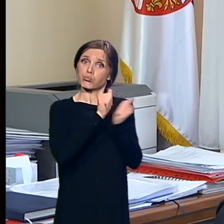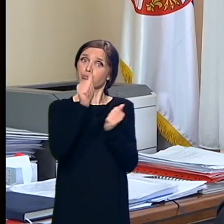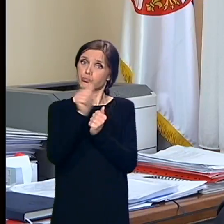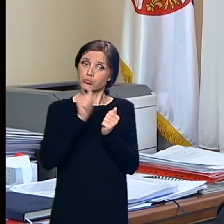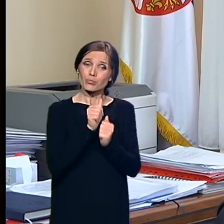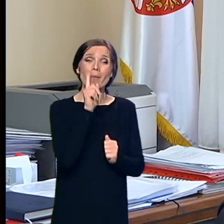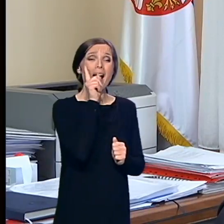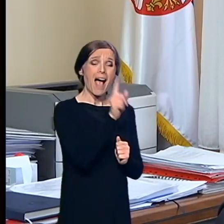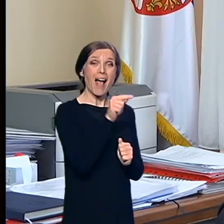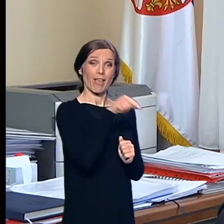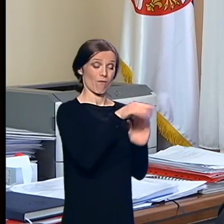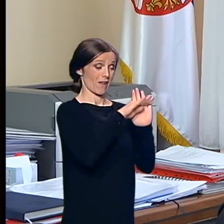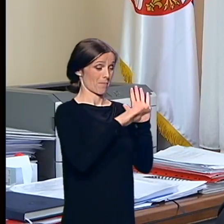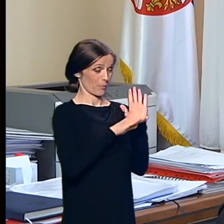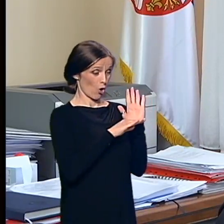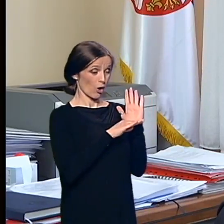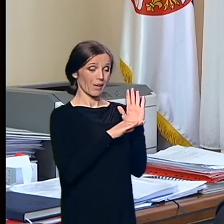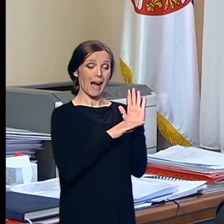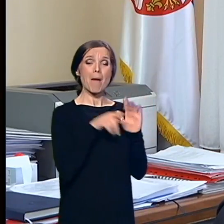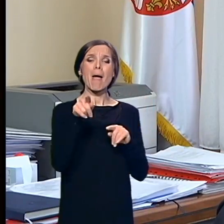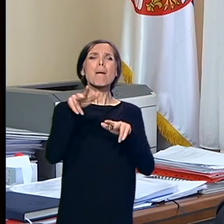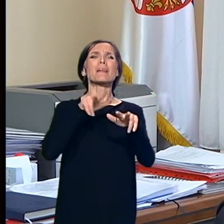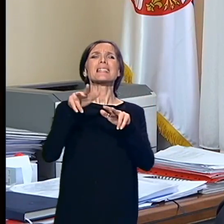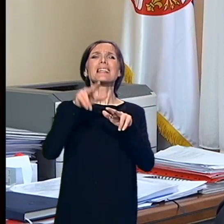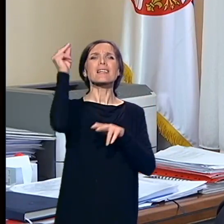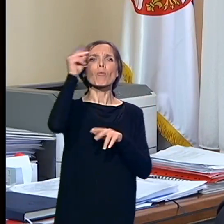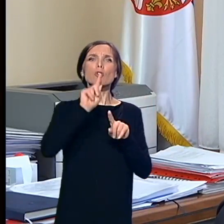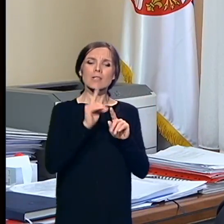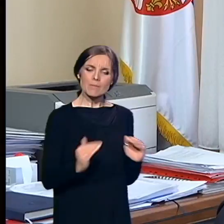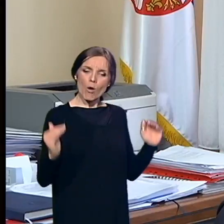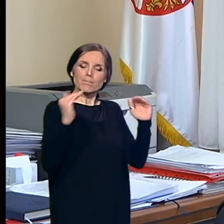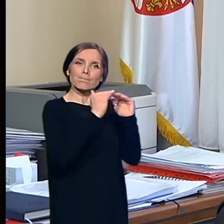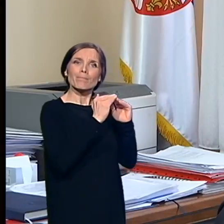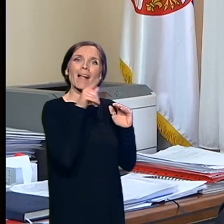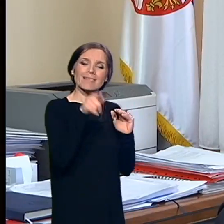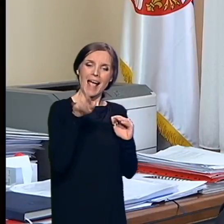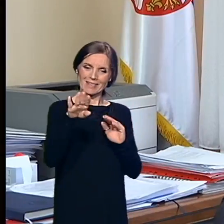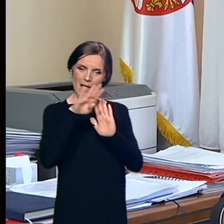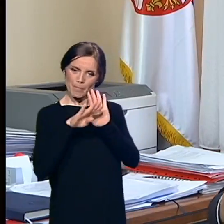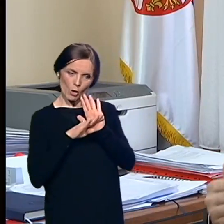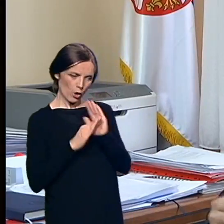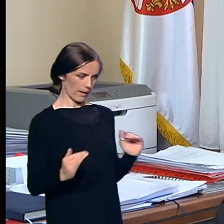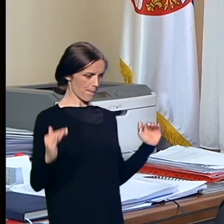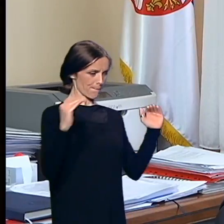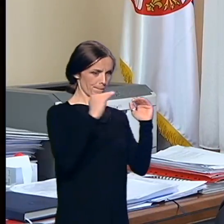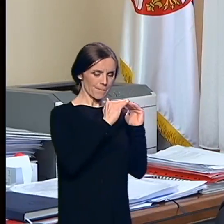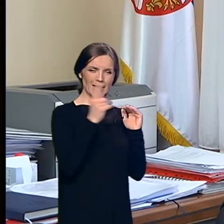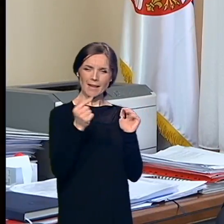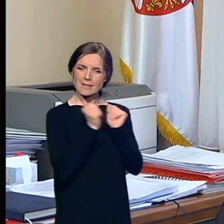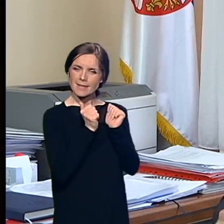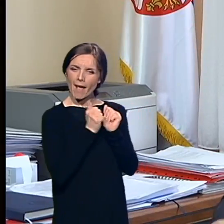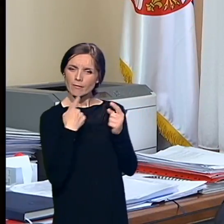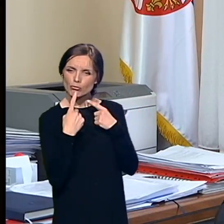program usaglasili sa Ministarstvom prosvete, da bismo izjednačili taj program i da bismo kroz zajednički